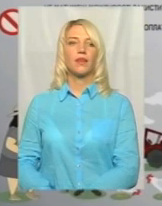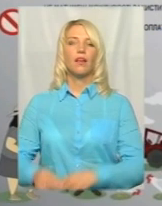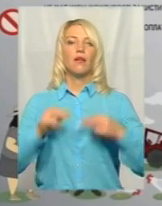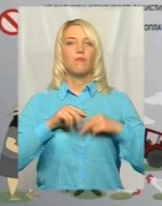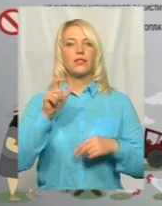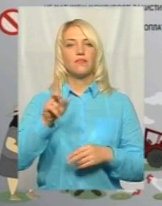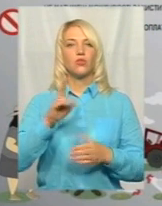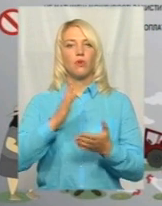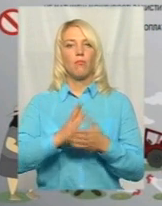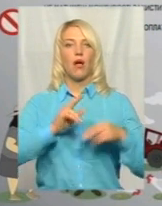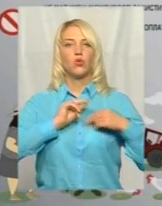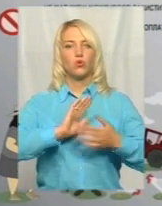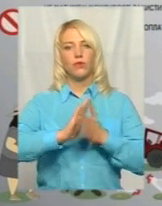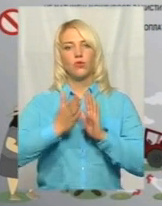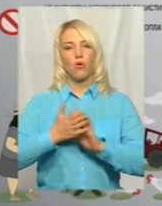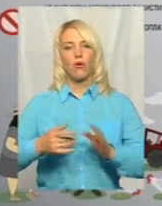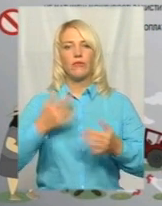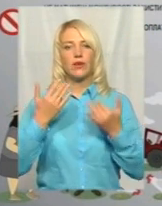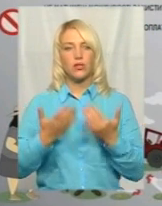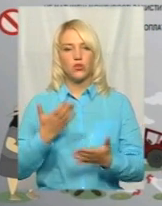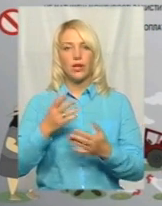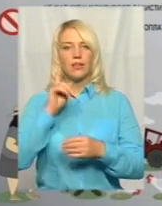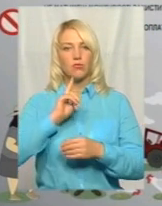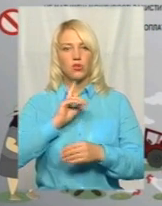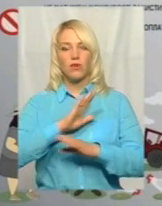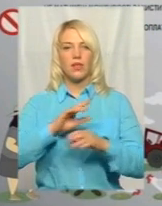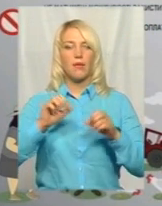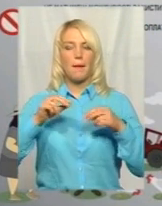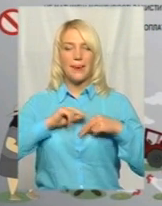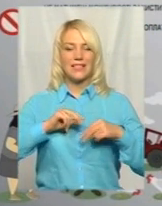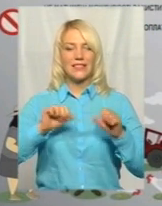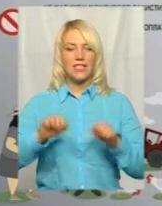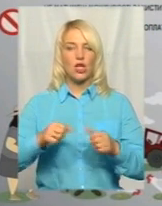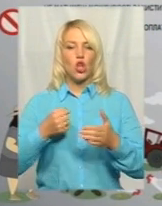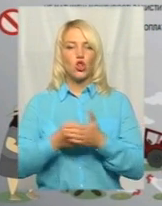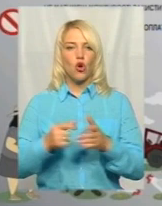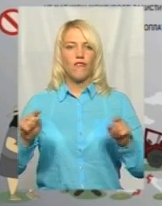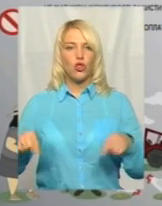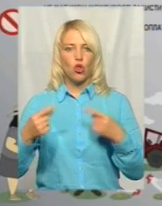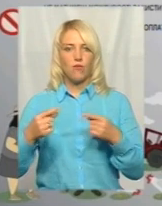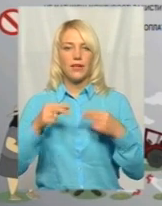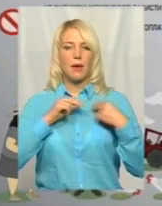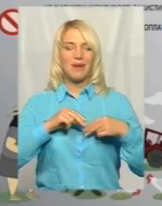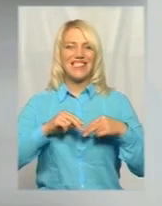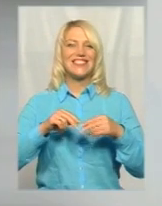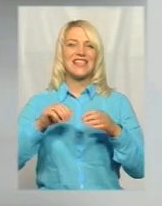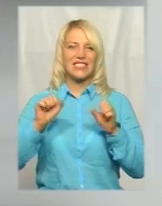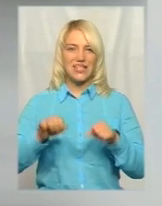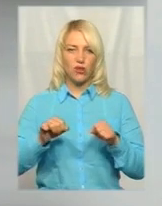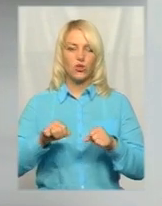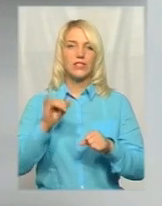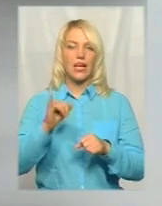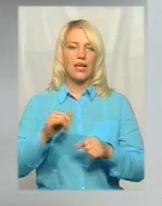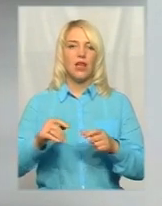Працівник, що має трудовий договір у разі тимчасової непрацездатності до відновлення працездатності або встановлення інвалідності,